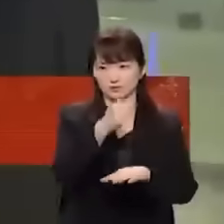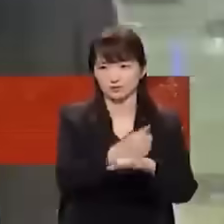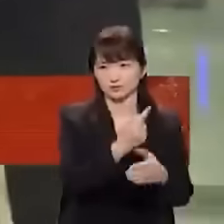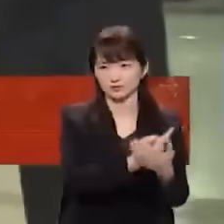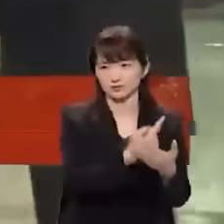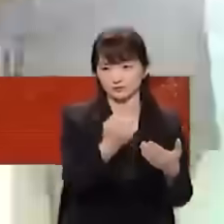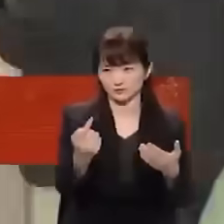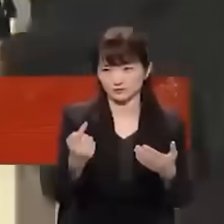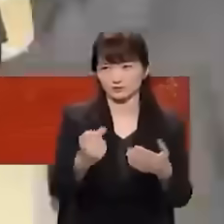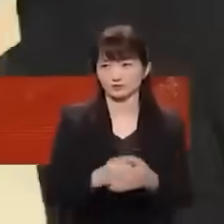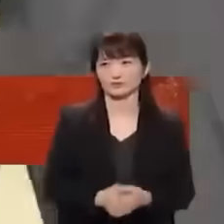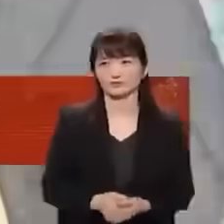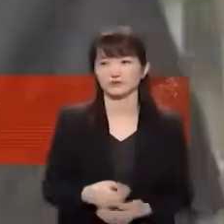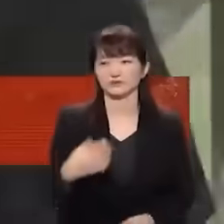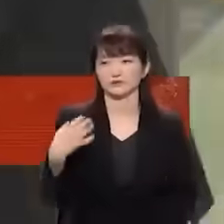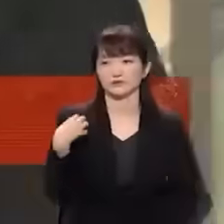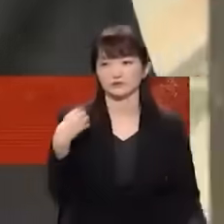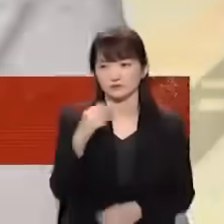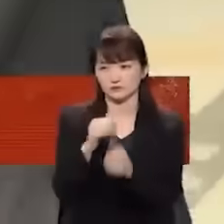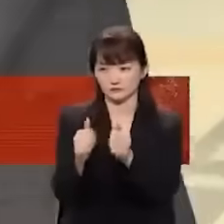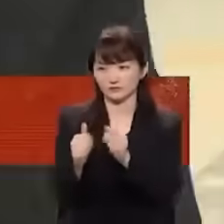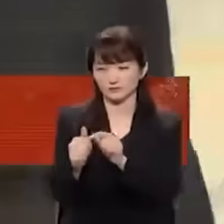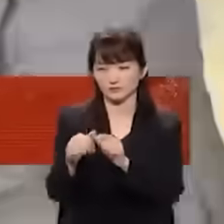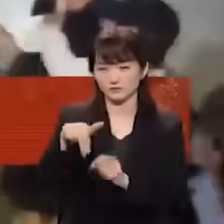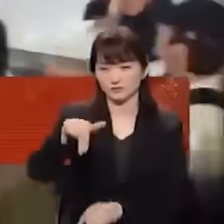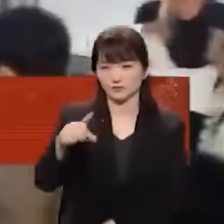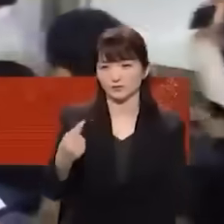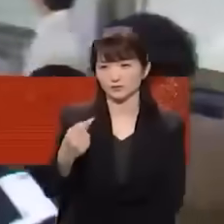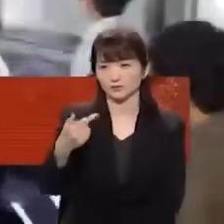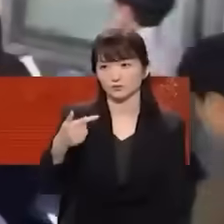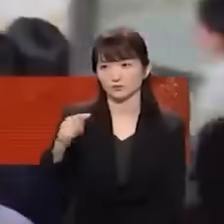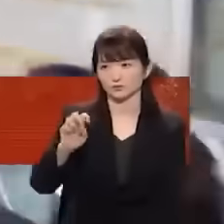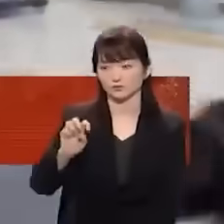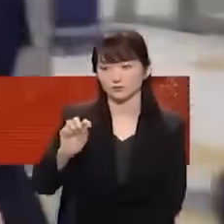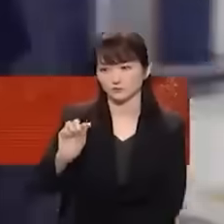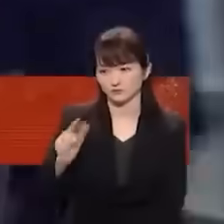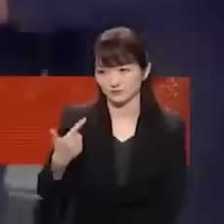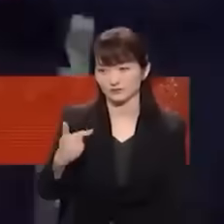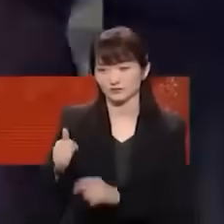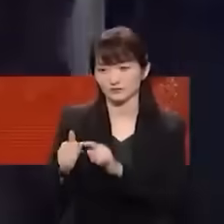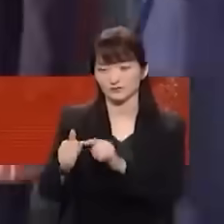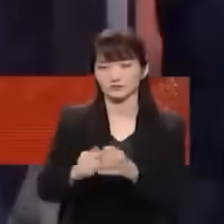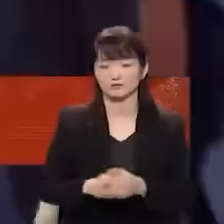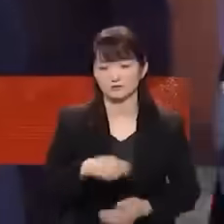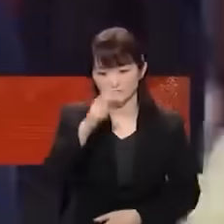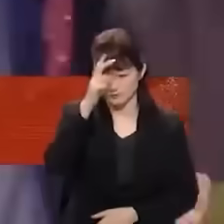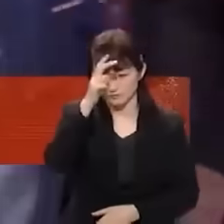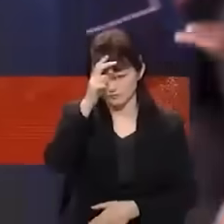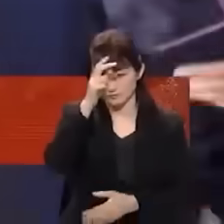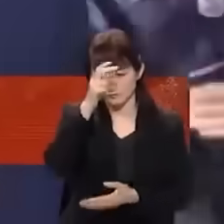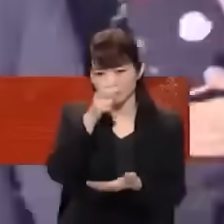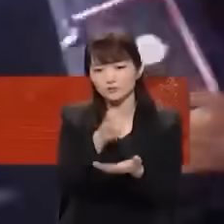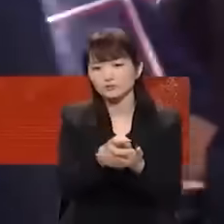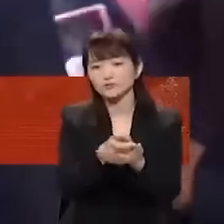나왔는데 담당 변호사가 그 조남관 변호사라고 하는데 경찰 공보 교칙 얘기를